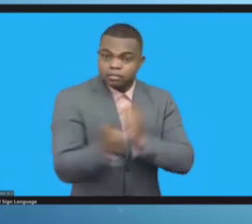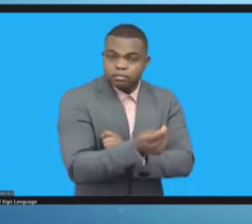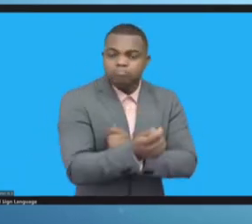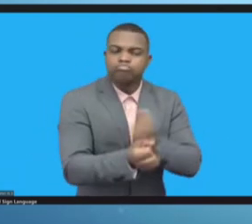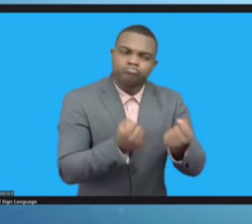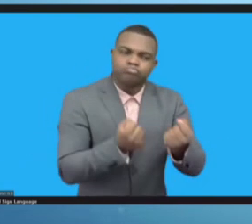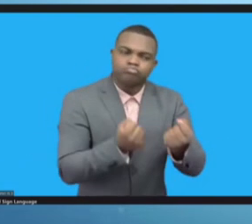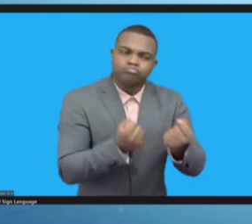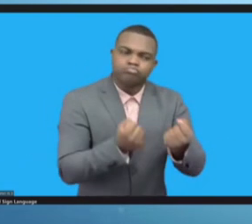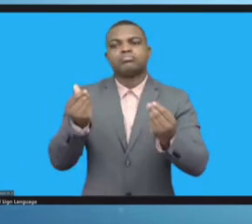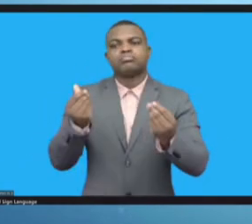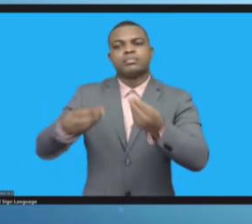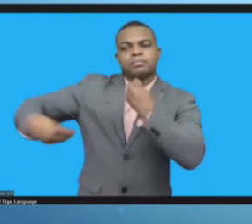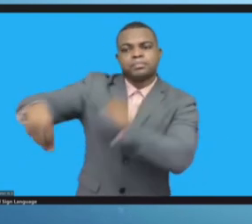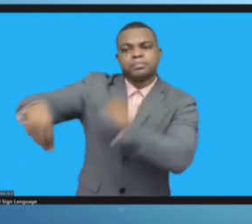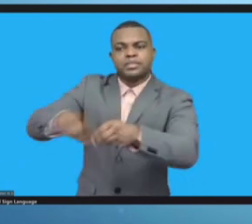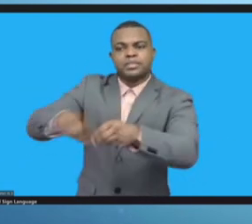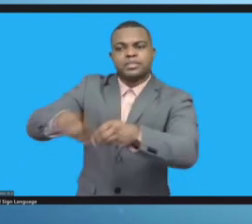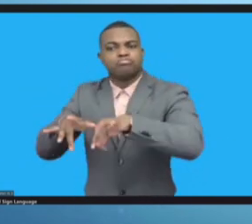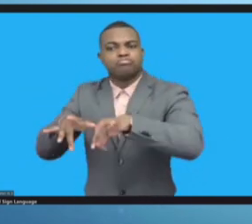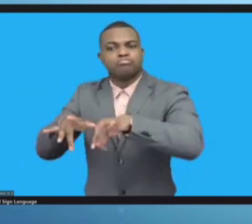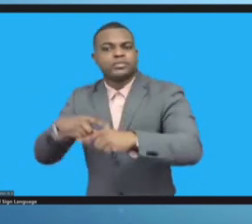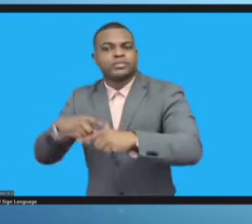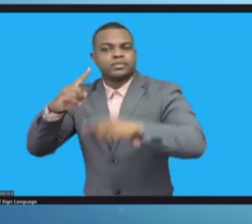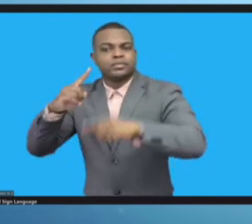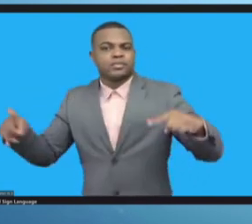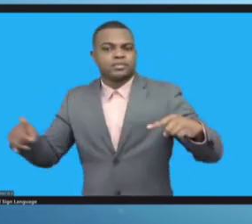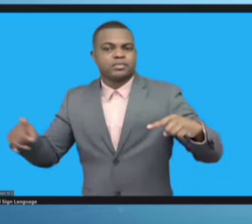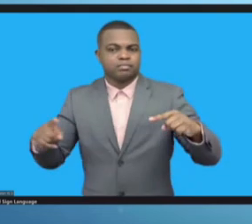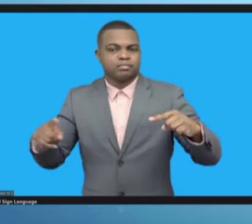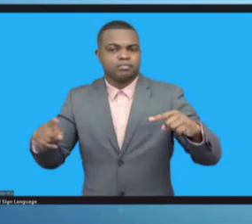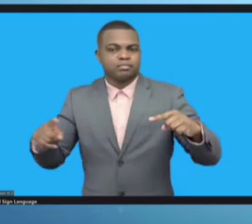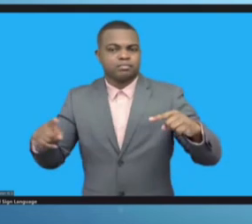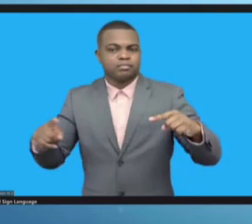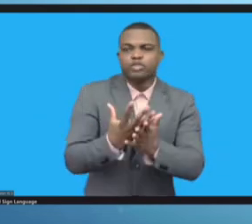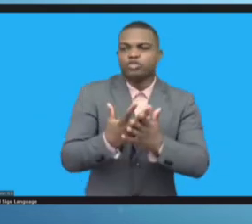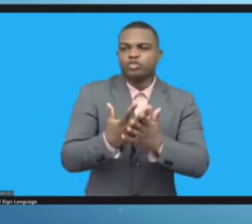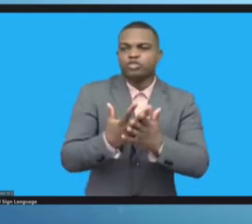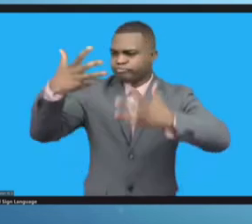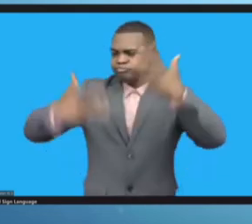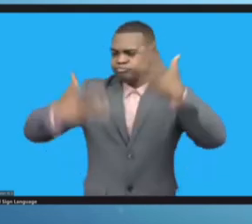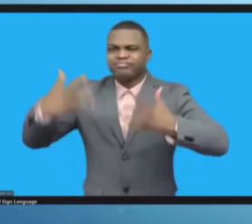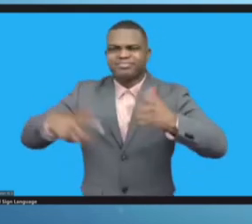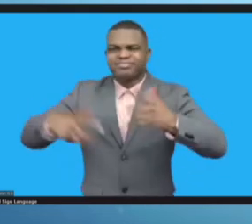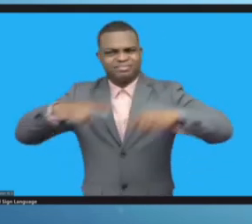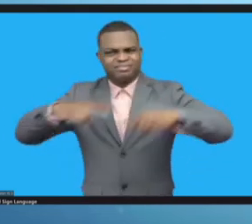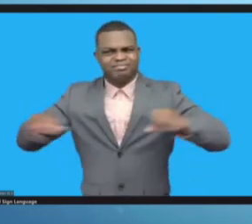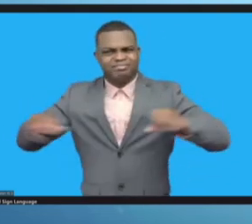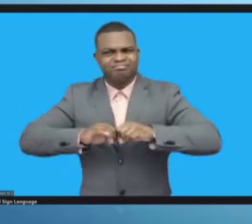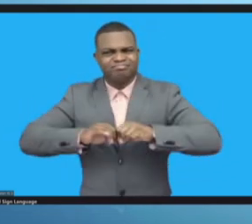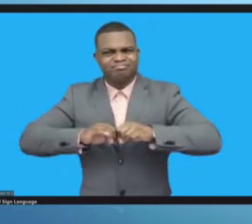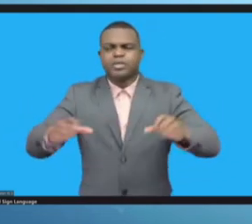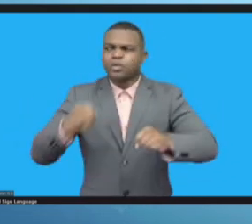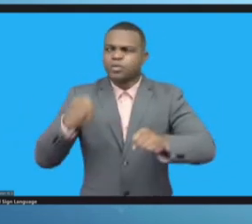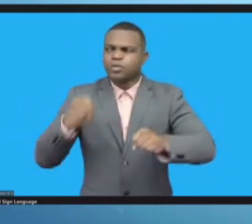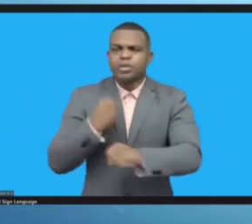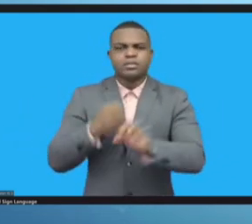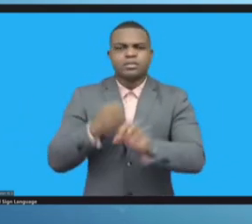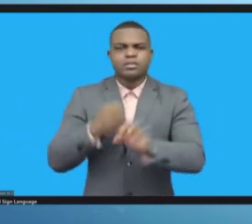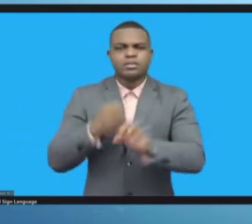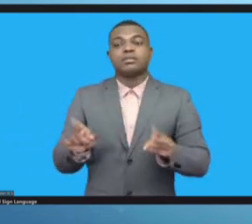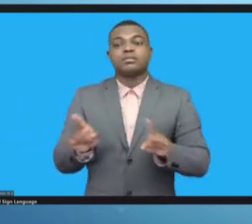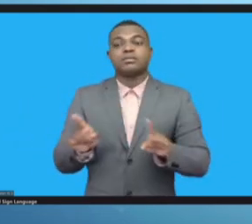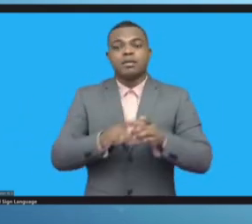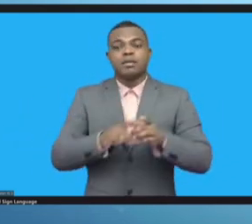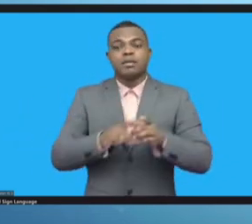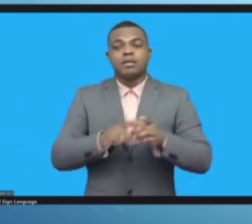chaînes de valeur. Et ainsi de suite. Excellences, mesdames et messieurs, le thème choisi pour le forum FGI de cette année et